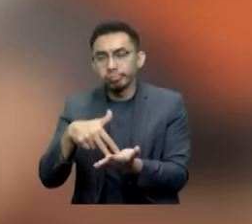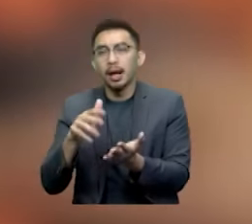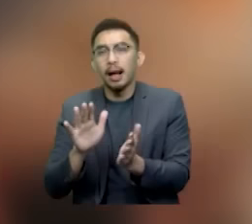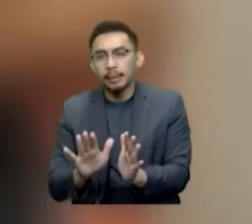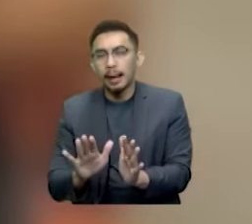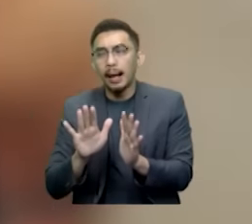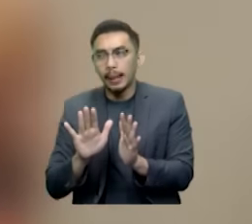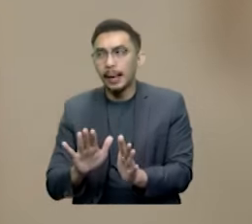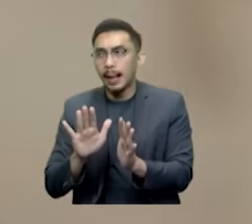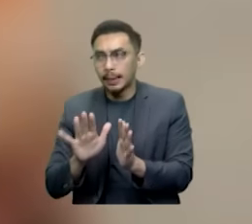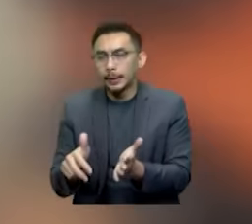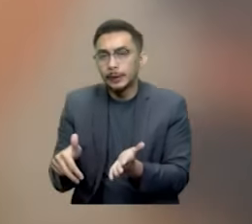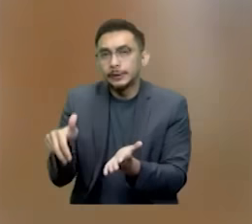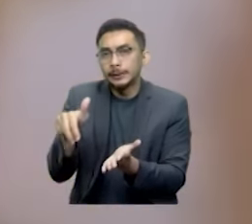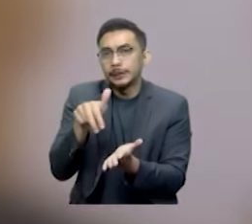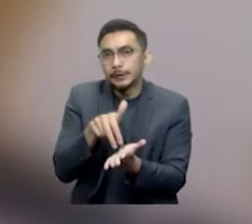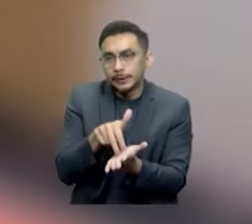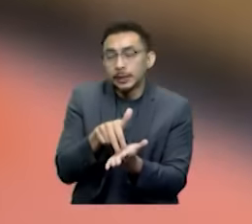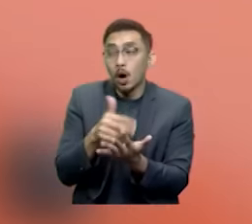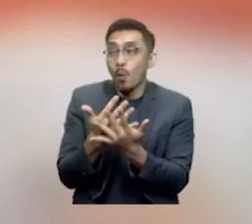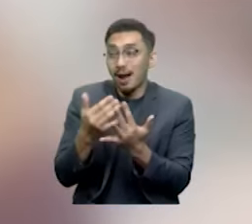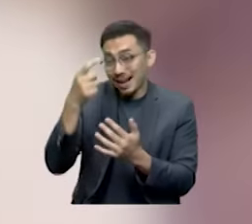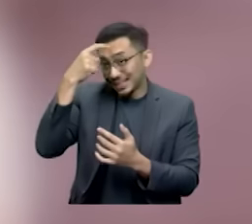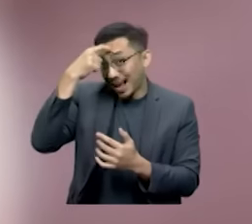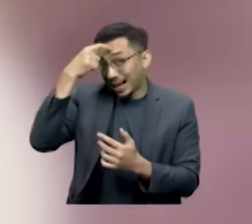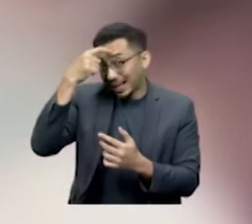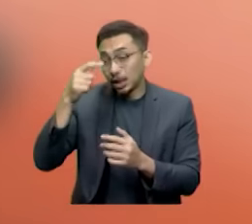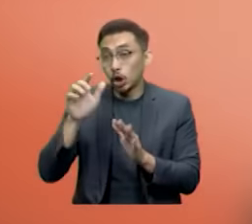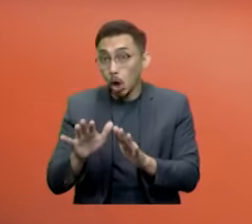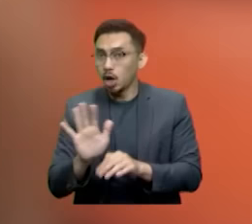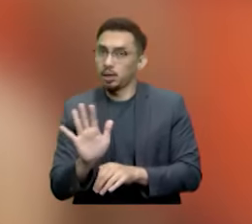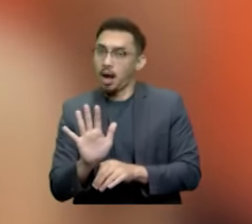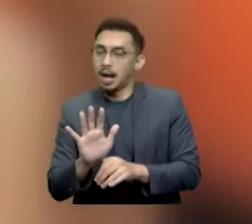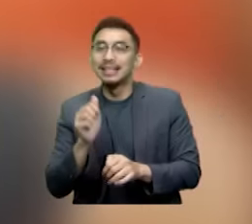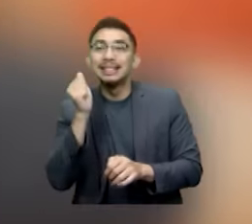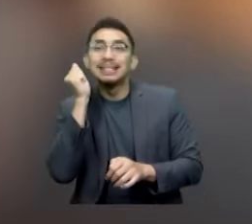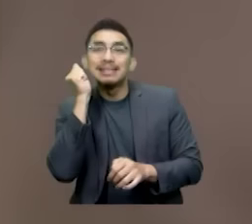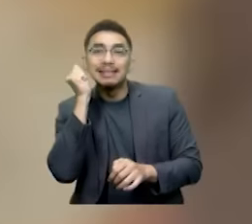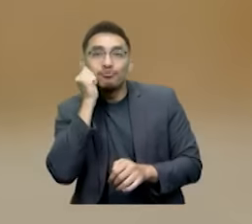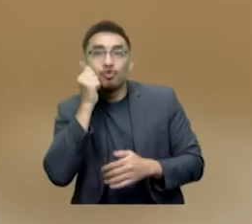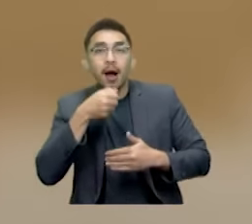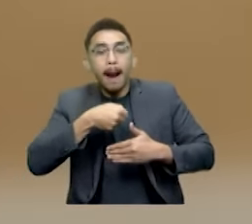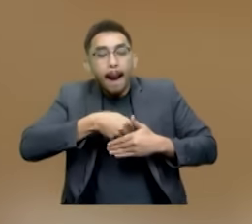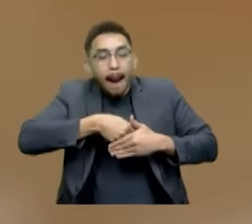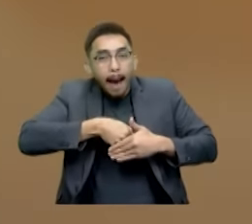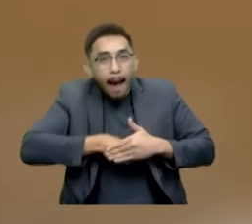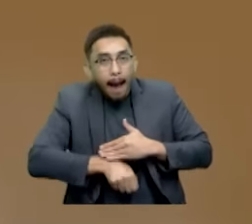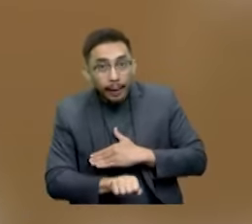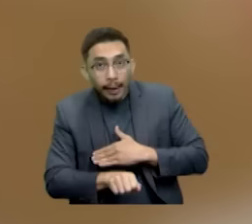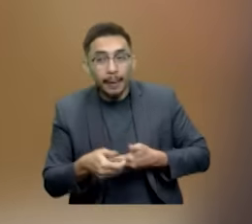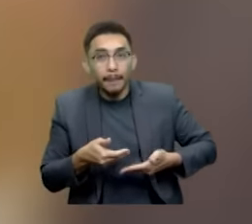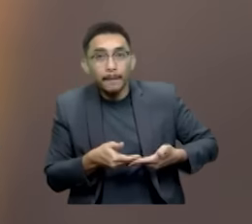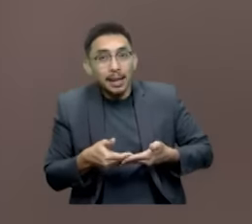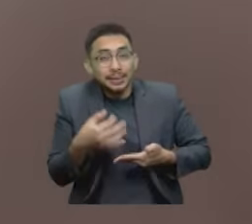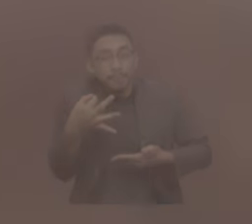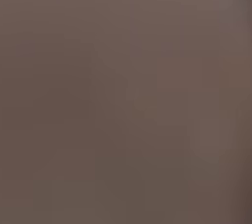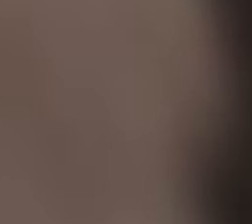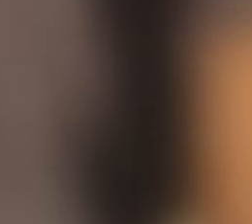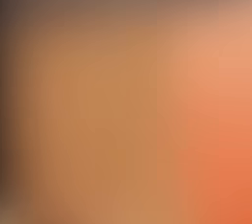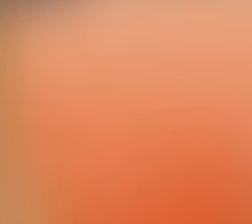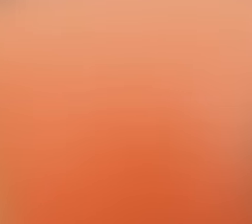Tak hanya warga sakit, tim BBBD juga mengevakuasi ibu dan bayi yang baru dilahirkan dari rumahnya yang terendam banjir